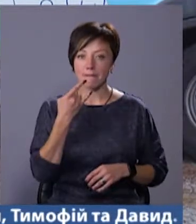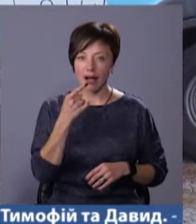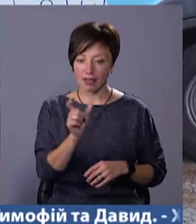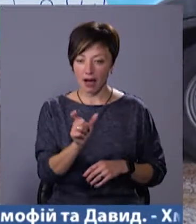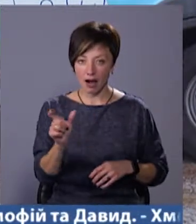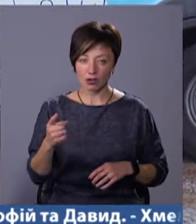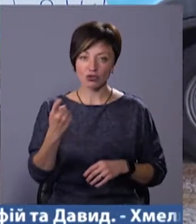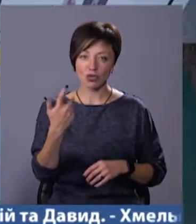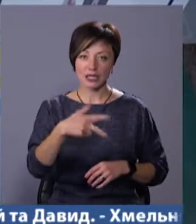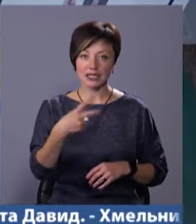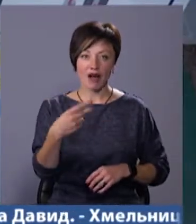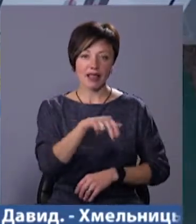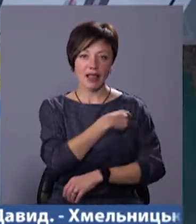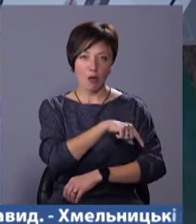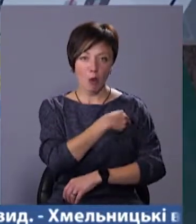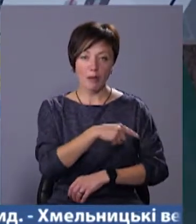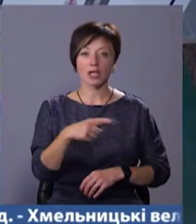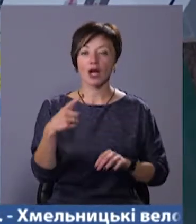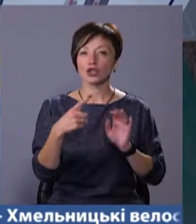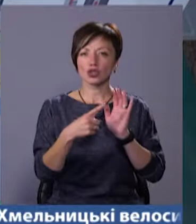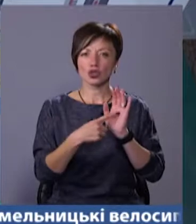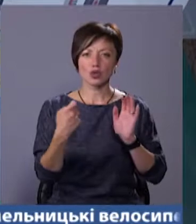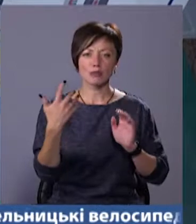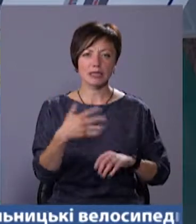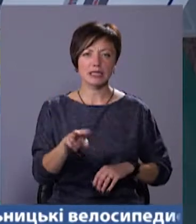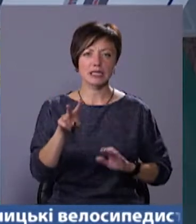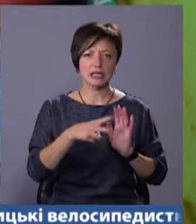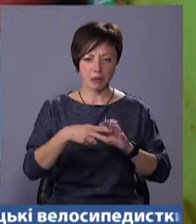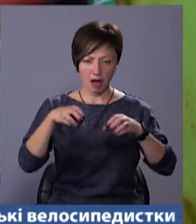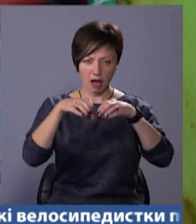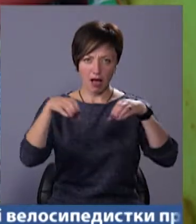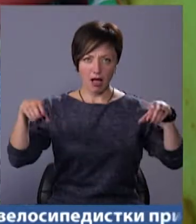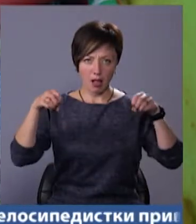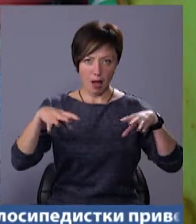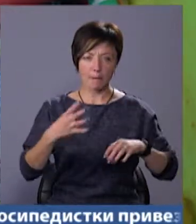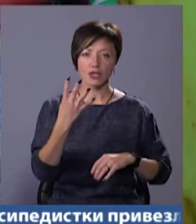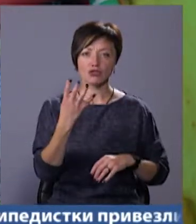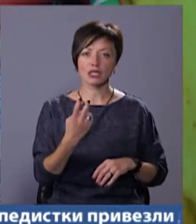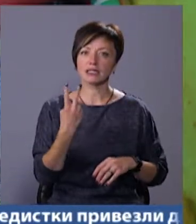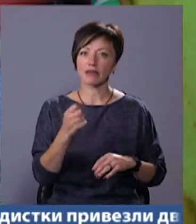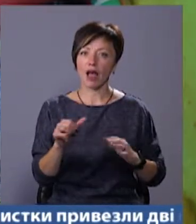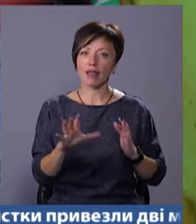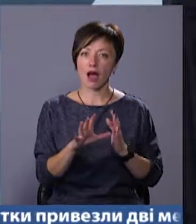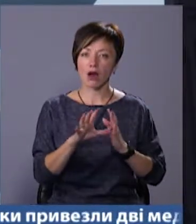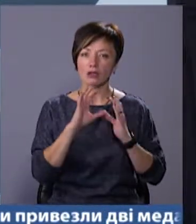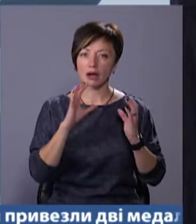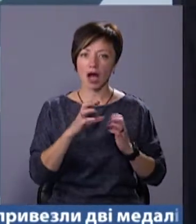132 термометра, 657 люмінесцентних ламп, 402 енергозберігаючі